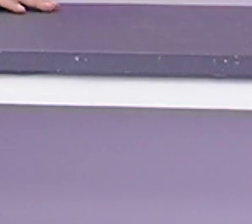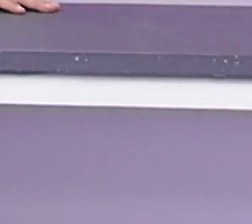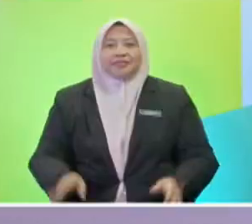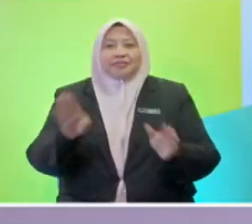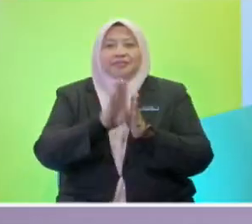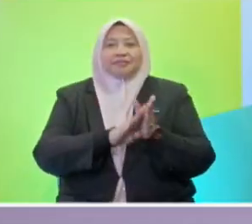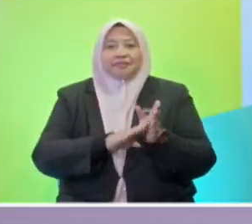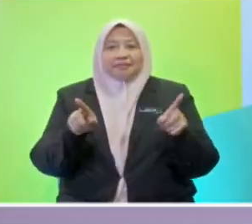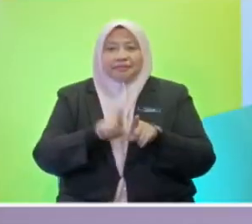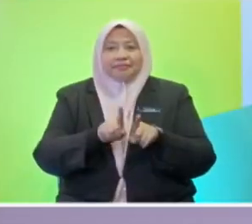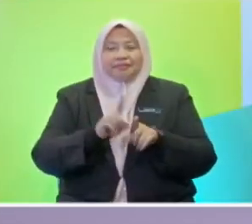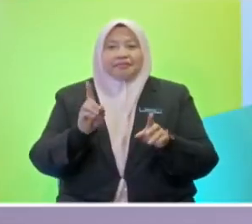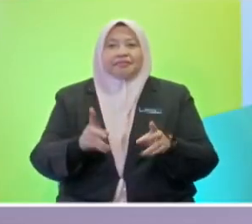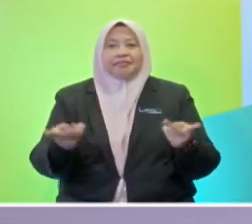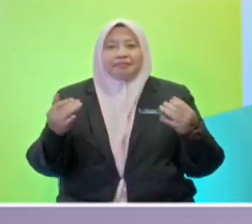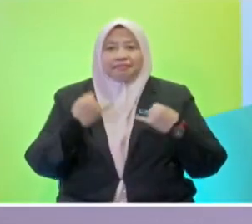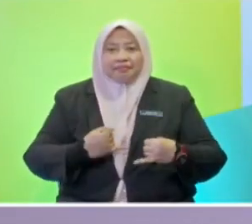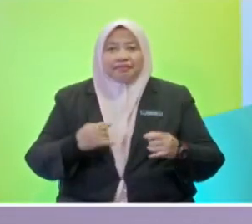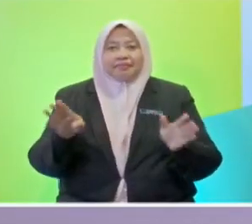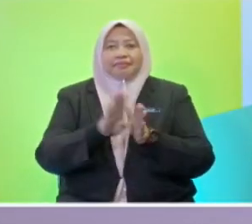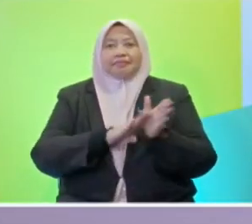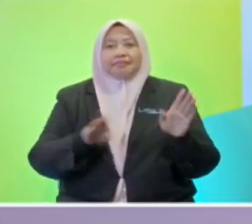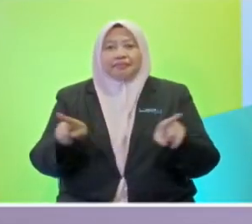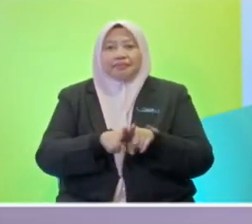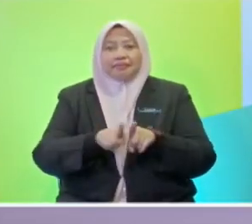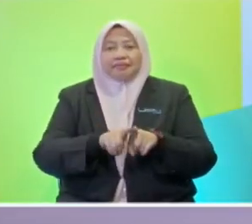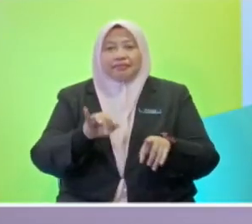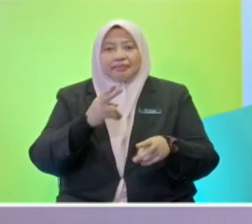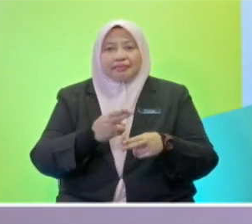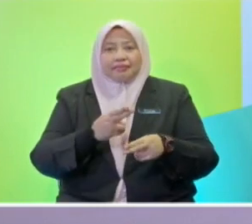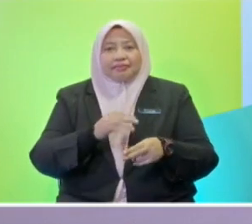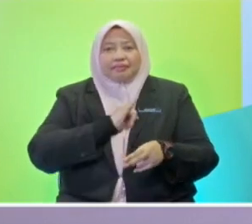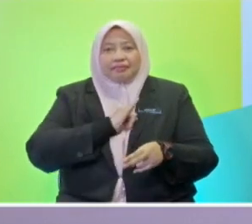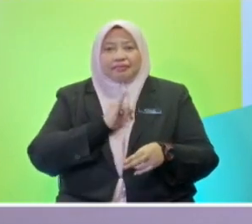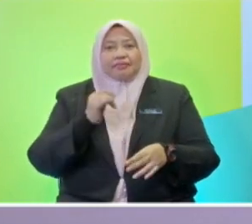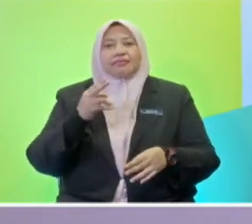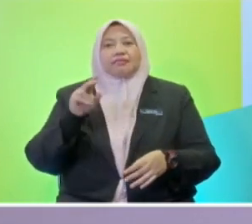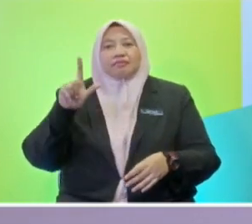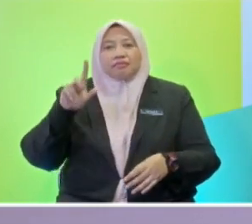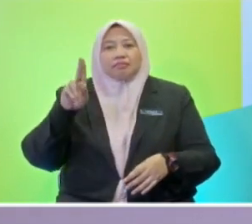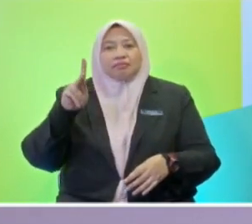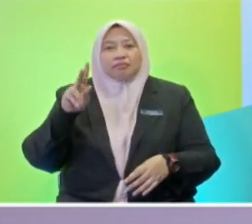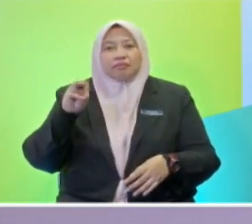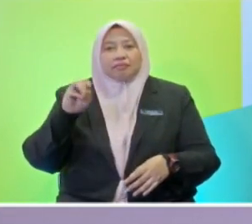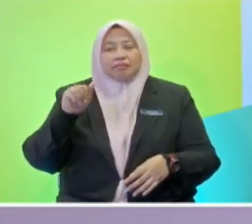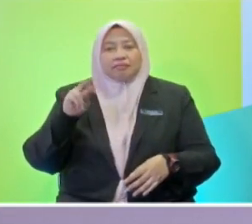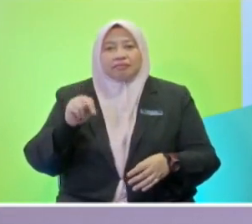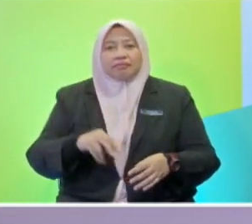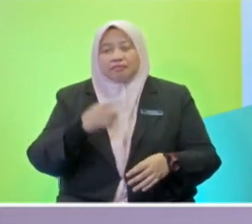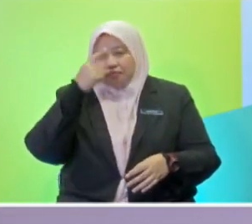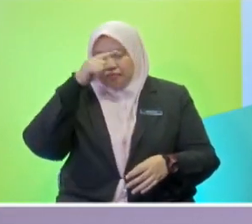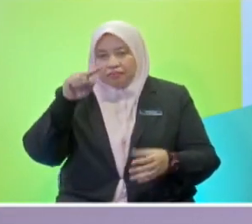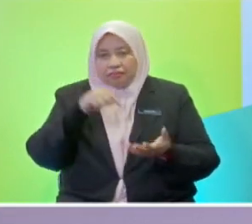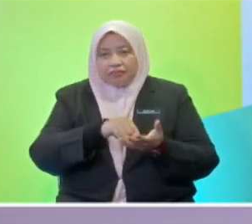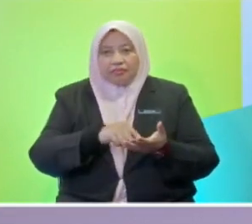kembali dalam pra sekolah bersama dengan saya Lukman Hakim Oke kita